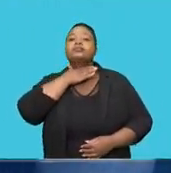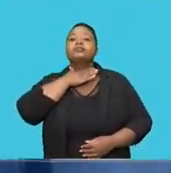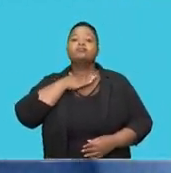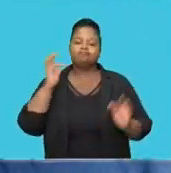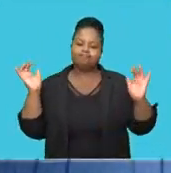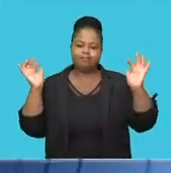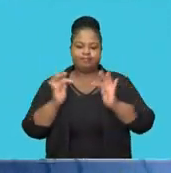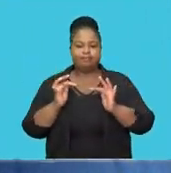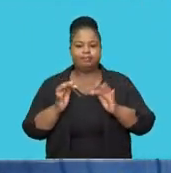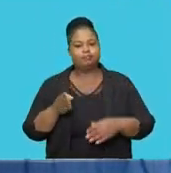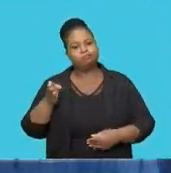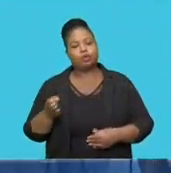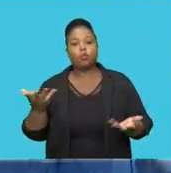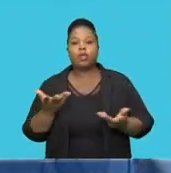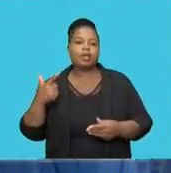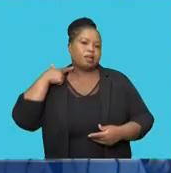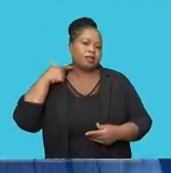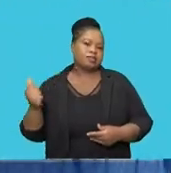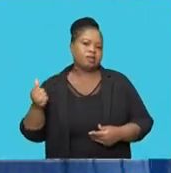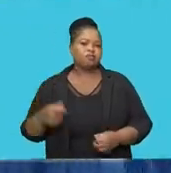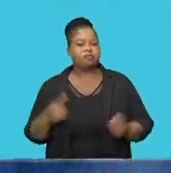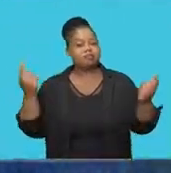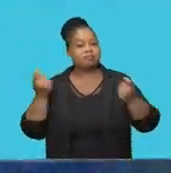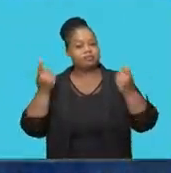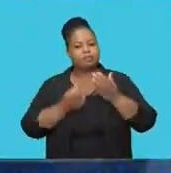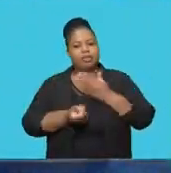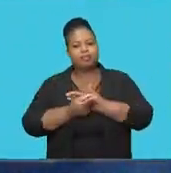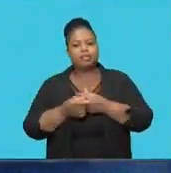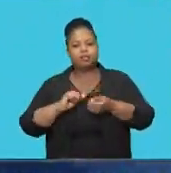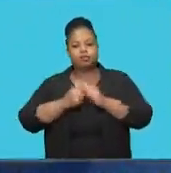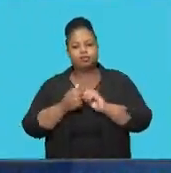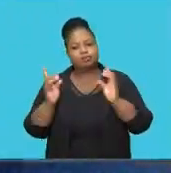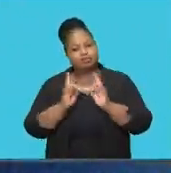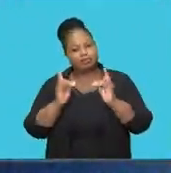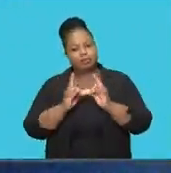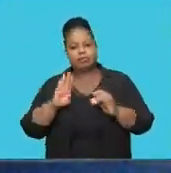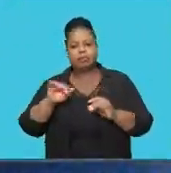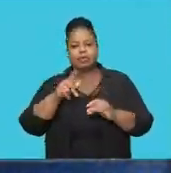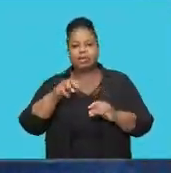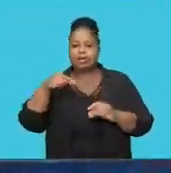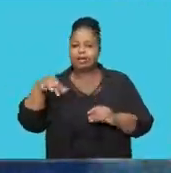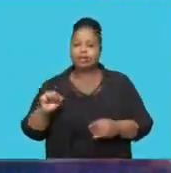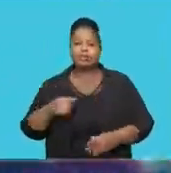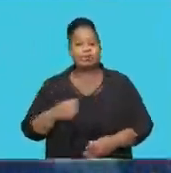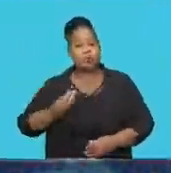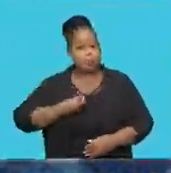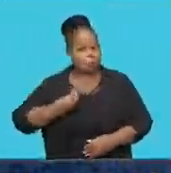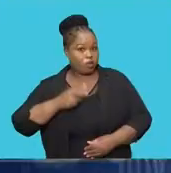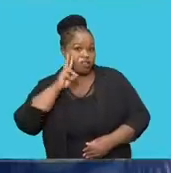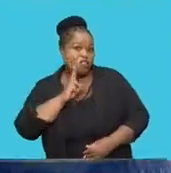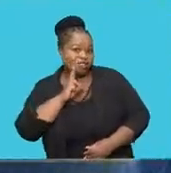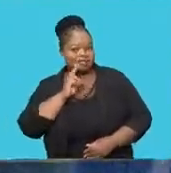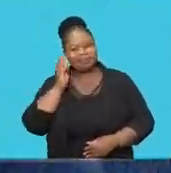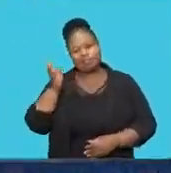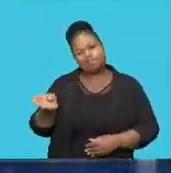singathe umbungazo walolu suku e-Alexandra kumcimbi obubanjelwe enkundleni yezemidlalo kwa-Bhekilanga lapho amatshitshi benandisa kulo